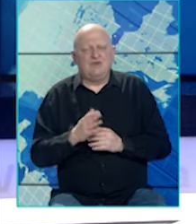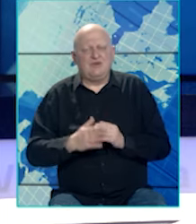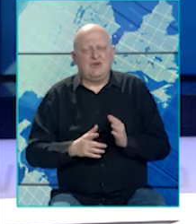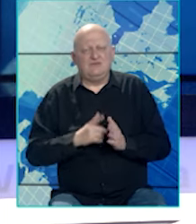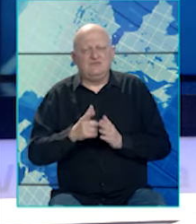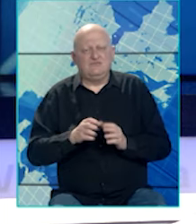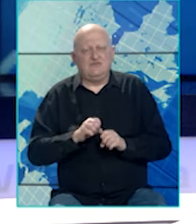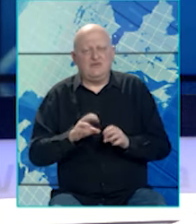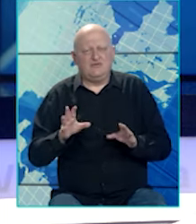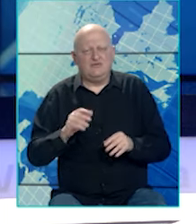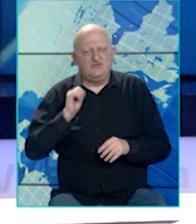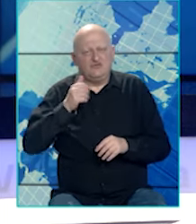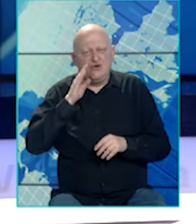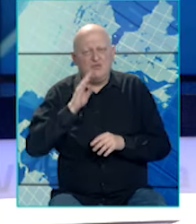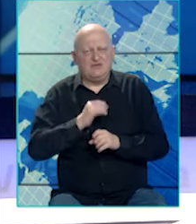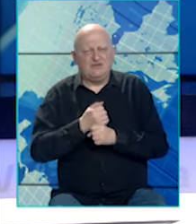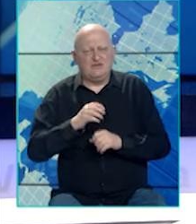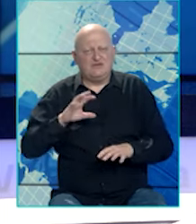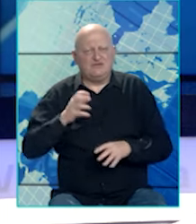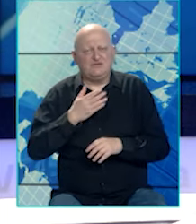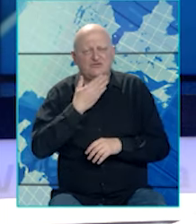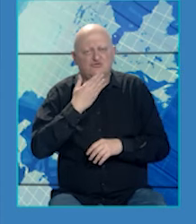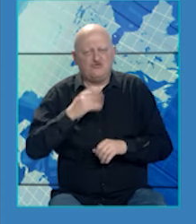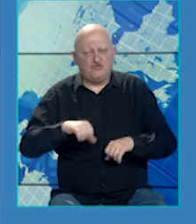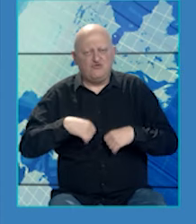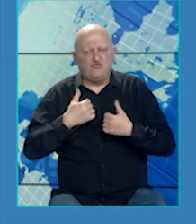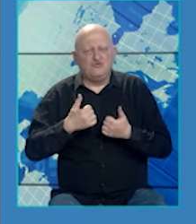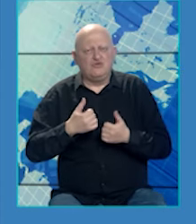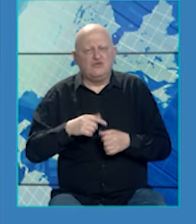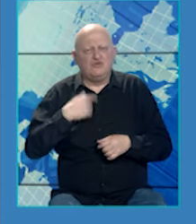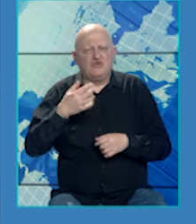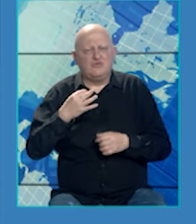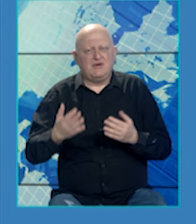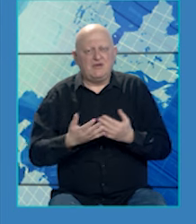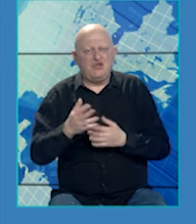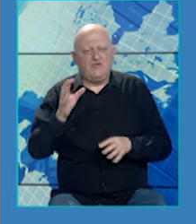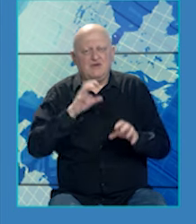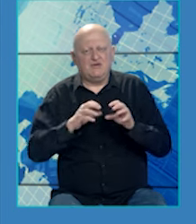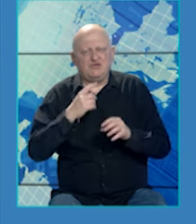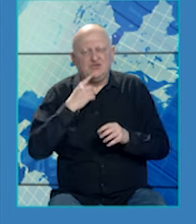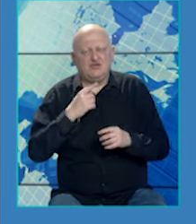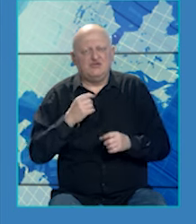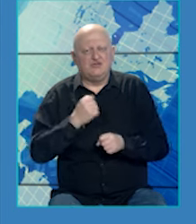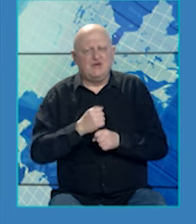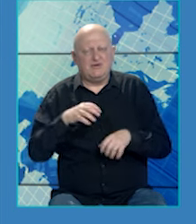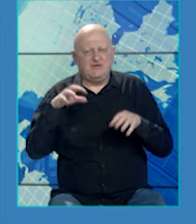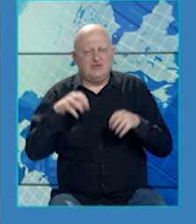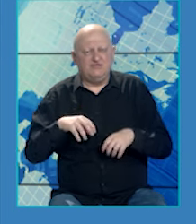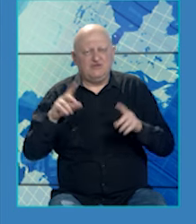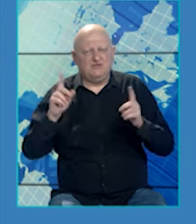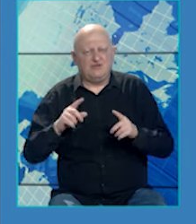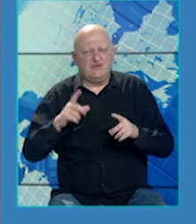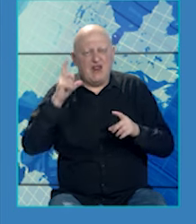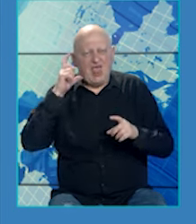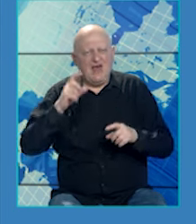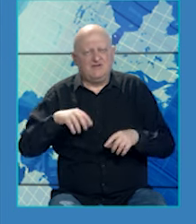Pred kraj dnevnika informacije o vremenu. Sutra u Bosni i Hercegovini sunčano prijepodne. Tokom dana novo naoblačenje koje će usloviti kišu